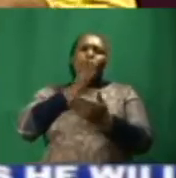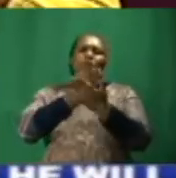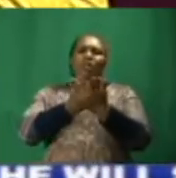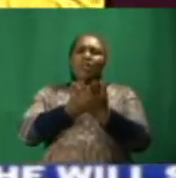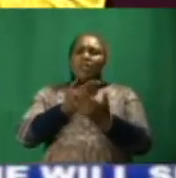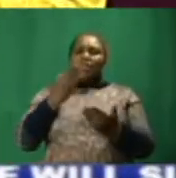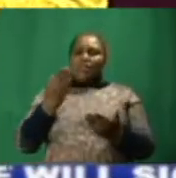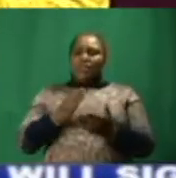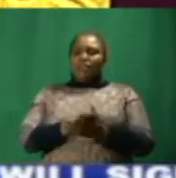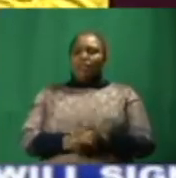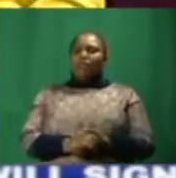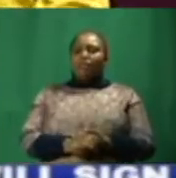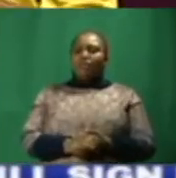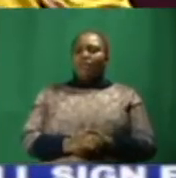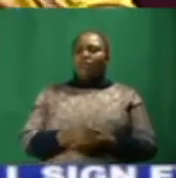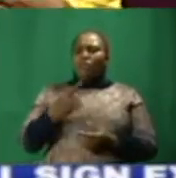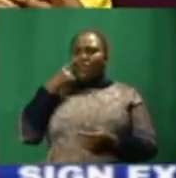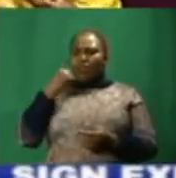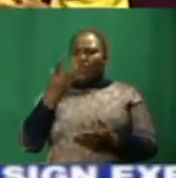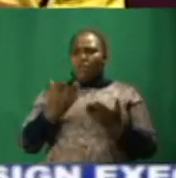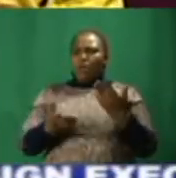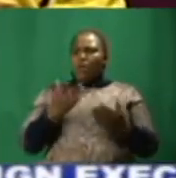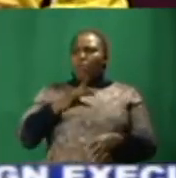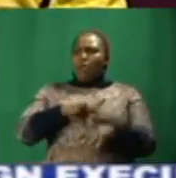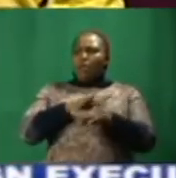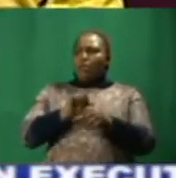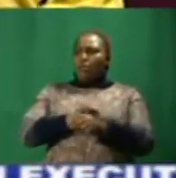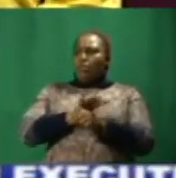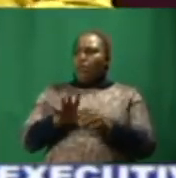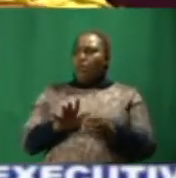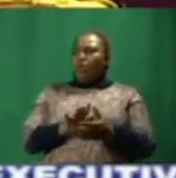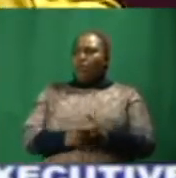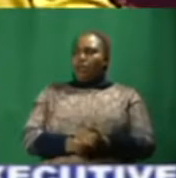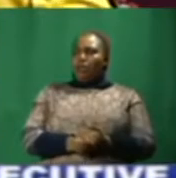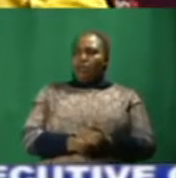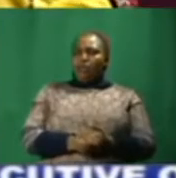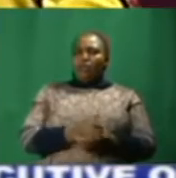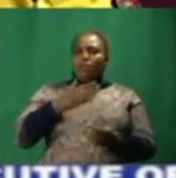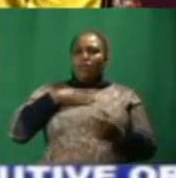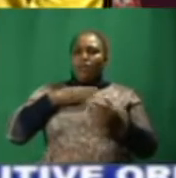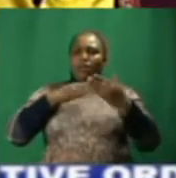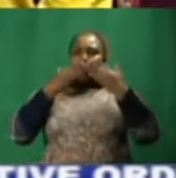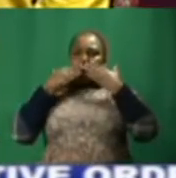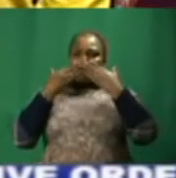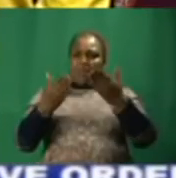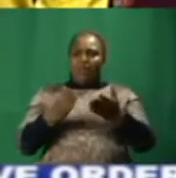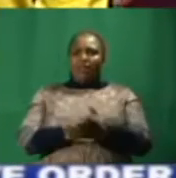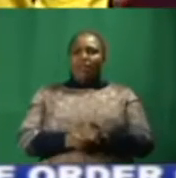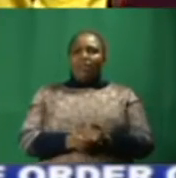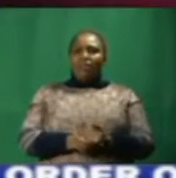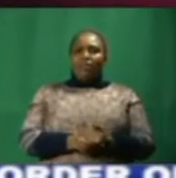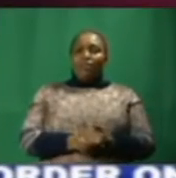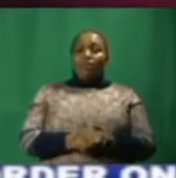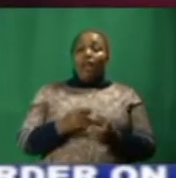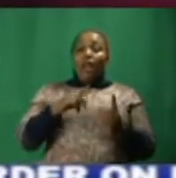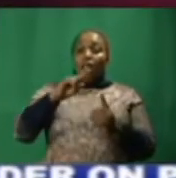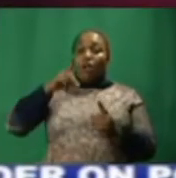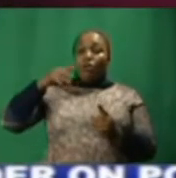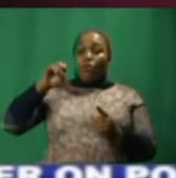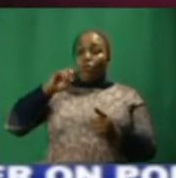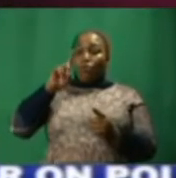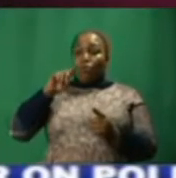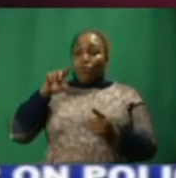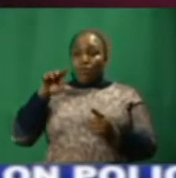ukushisa utawubona ngawe sakuthelele lo mkhuhlane so uyatikhombisa le timbawa siyabonga samukelisiwe Liyoko kwenza sayo samgali sayo koza iskazela